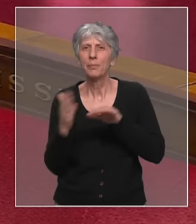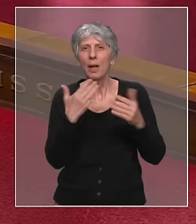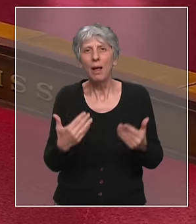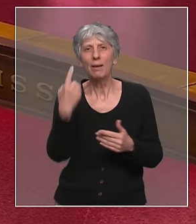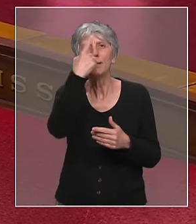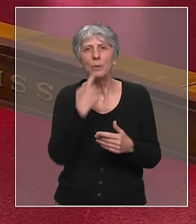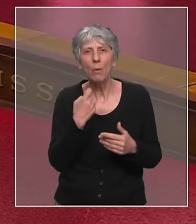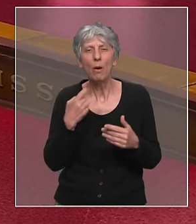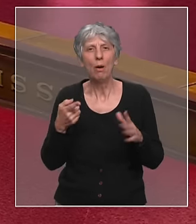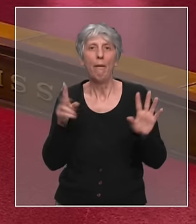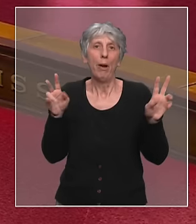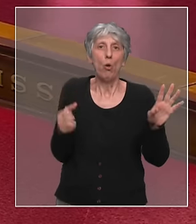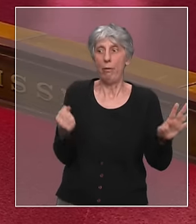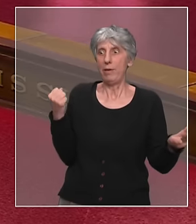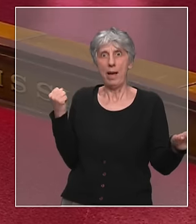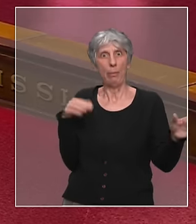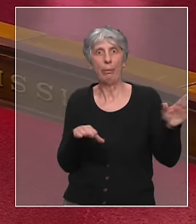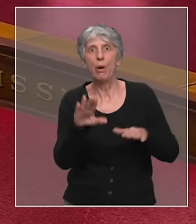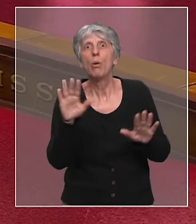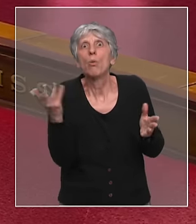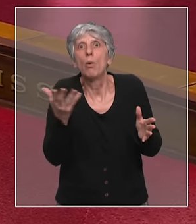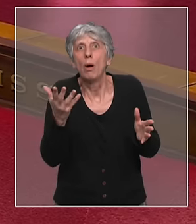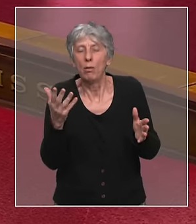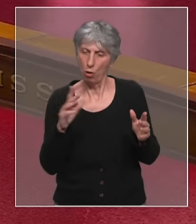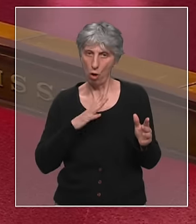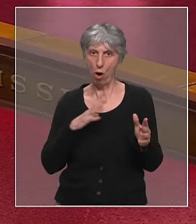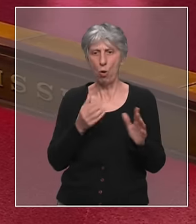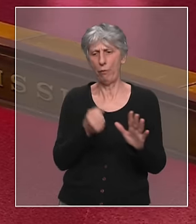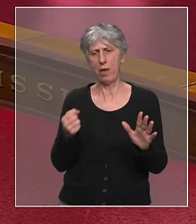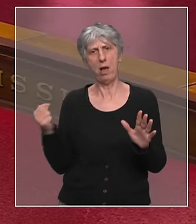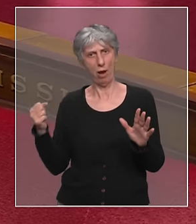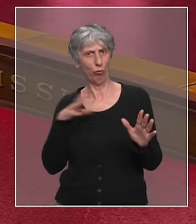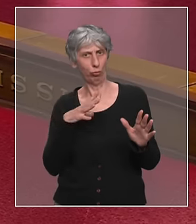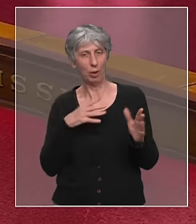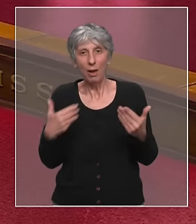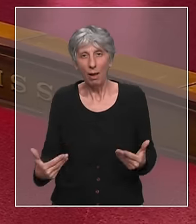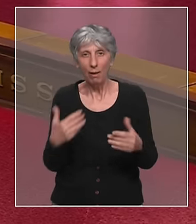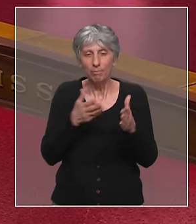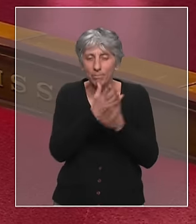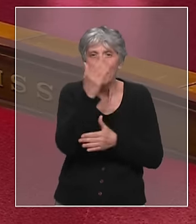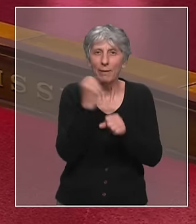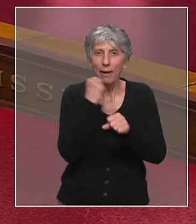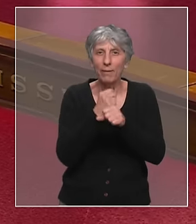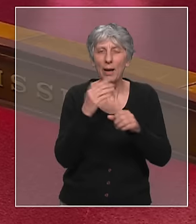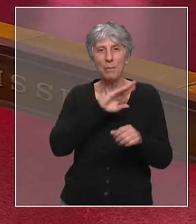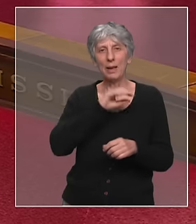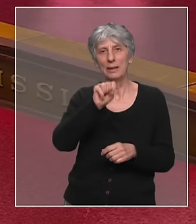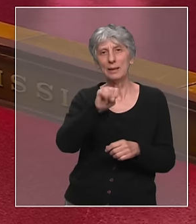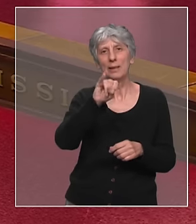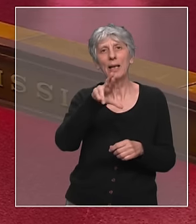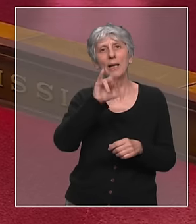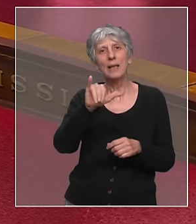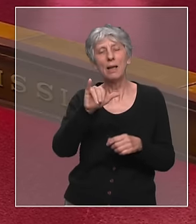levier est-ce que nous disposons? Nous disposons de leviers. D'abord, tout le travail qui est mené actuellement par le CIRI auprès de